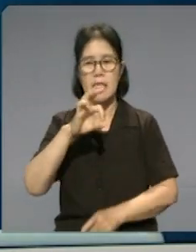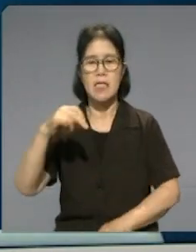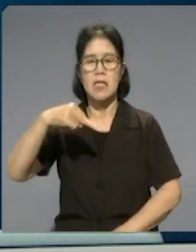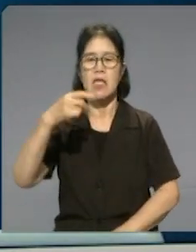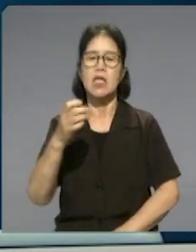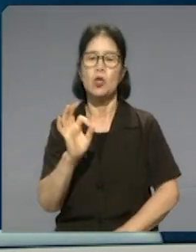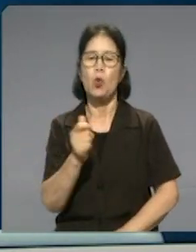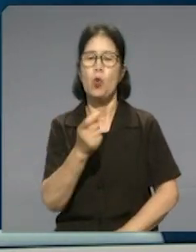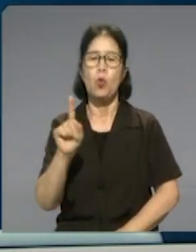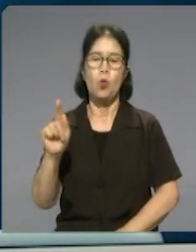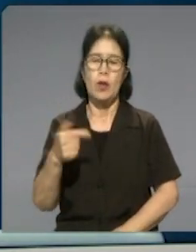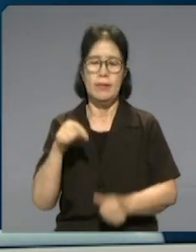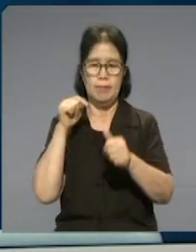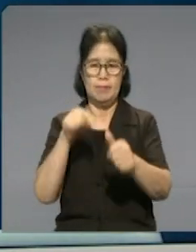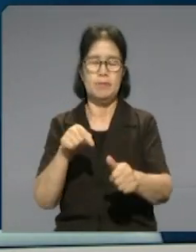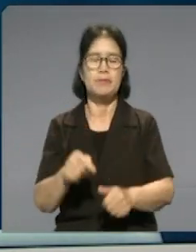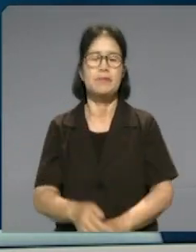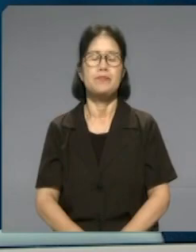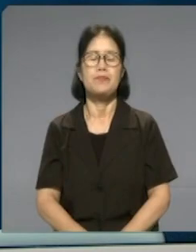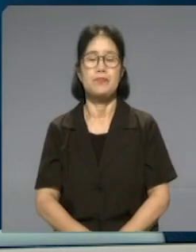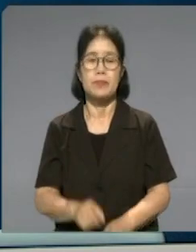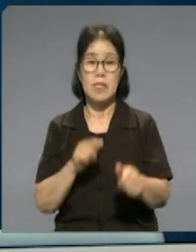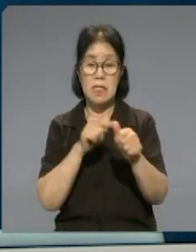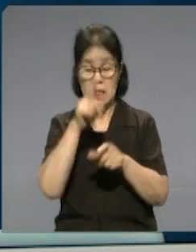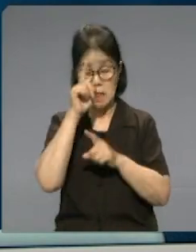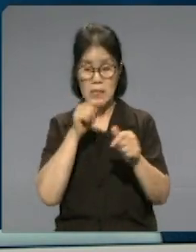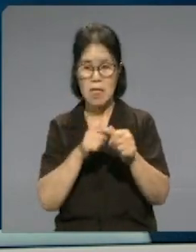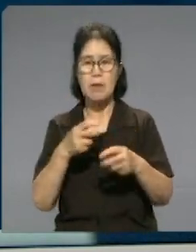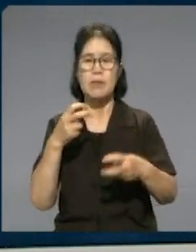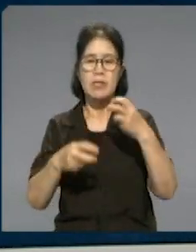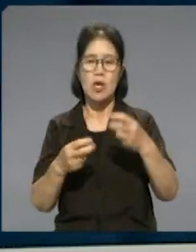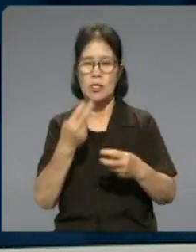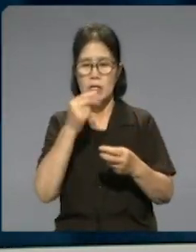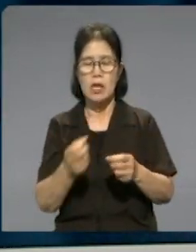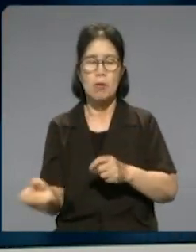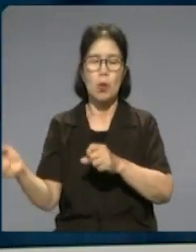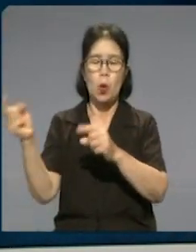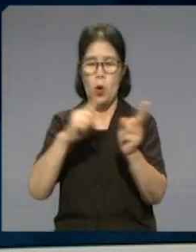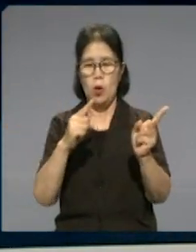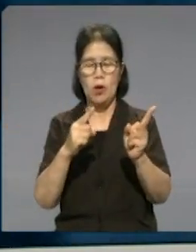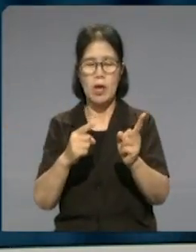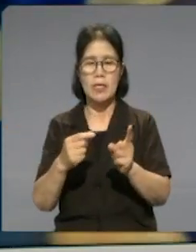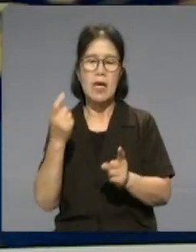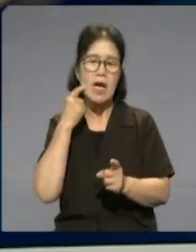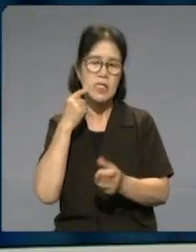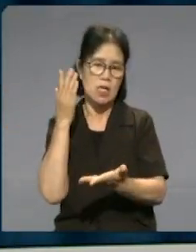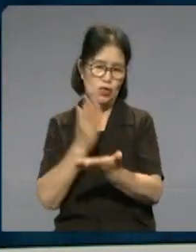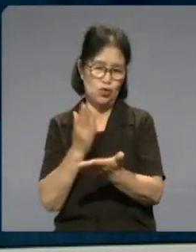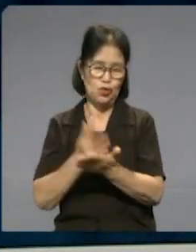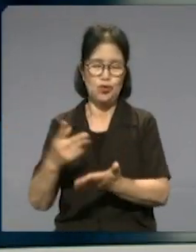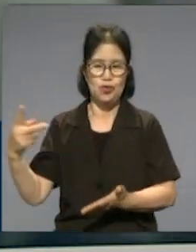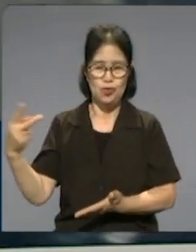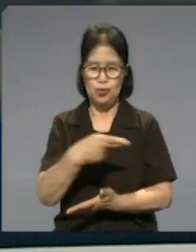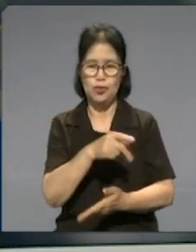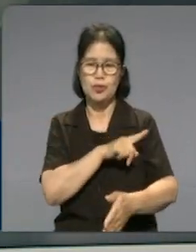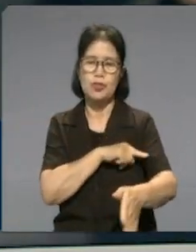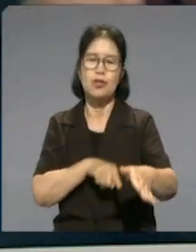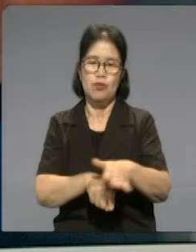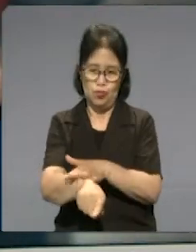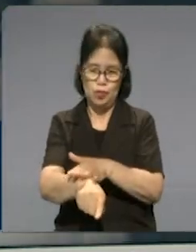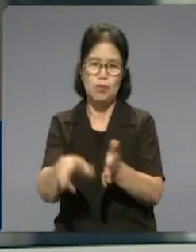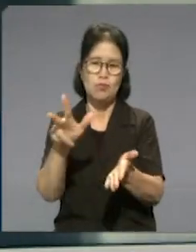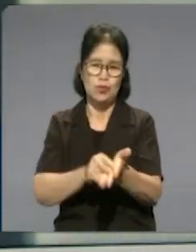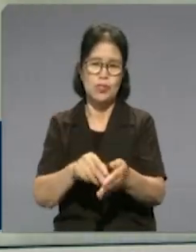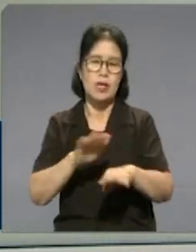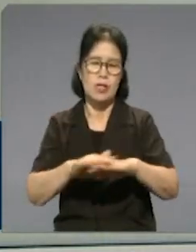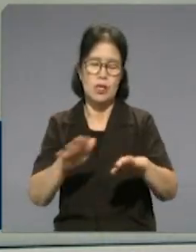대외협력특보가 지명됐습니다. 이 후보자는 미디어 생태계 복원과 가짜뉴스 근절 등을 최우선 과제로 꼽았습니다. 첫 소식